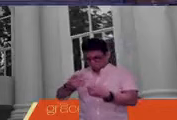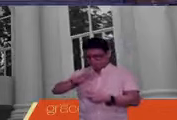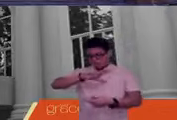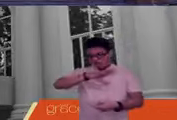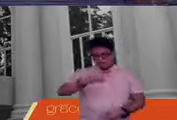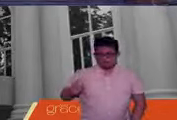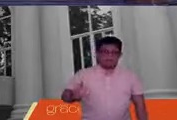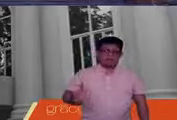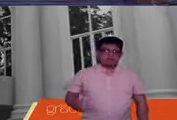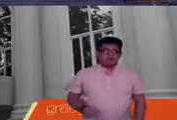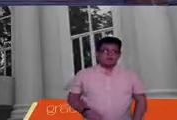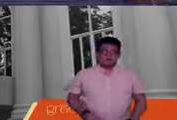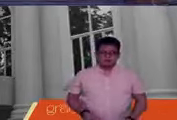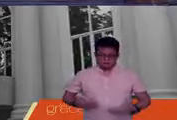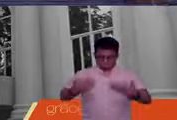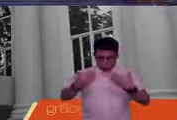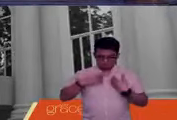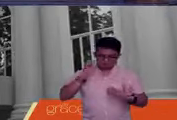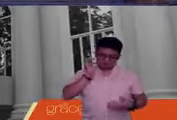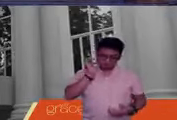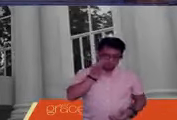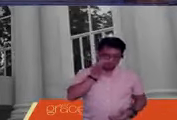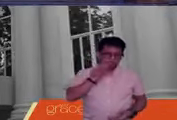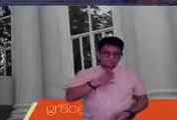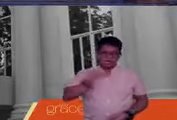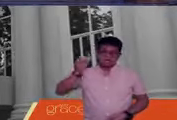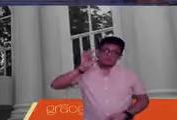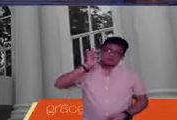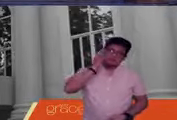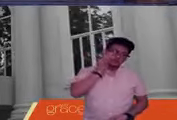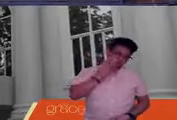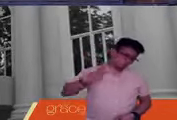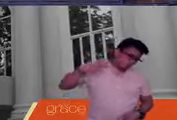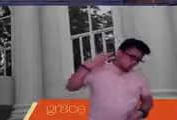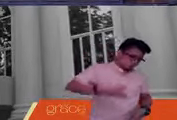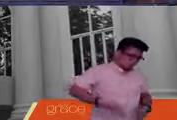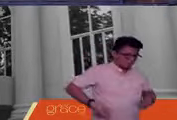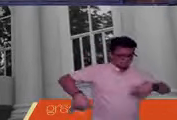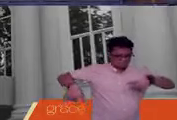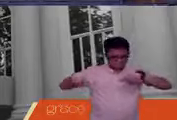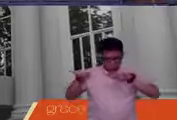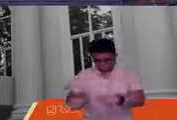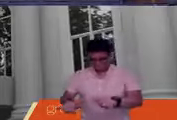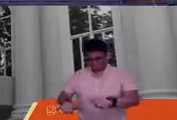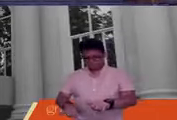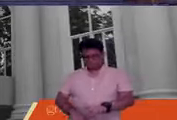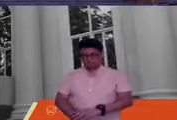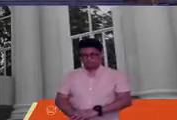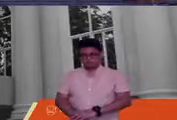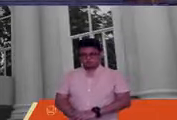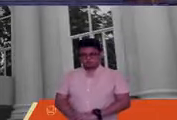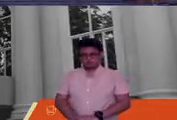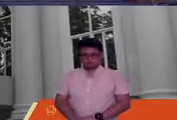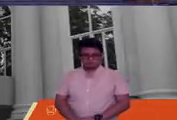And your fruit should remain. Ha? Kanang inyong fruit nga dili mo remain, disqualified